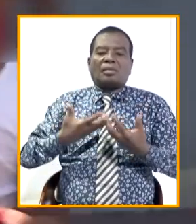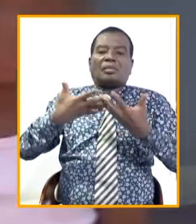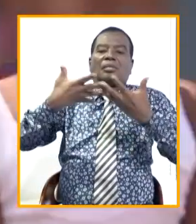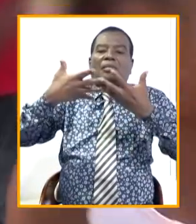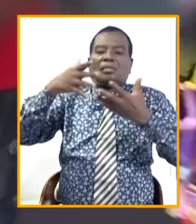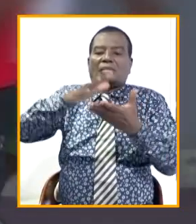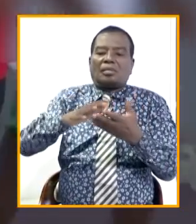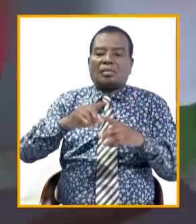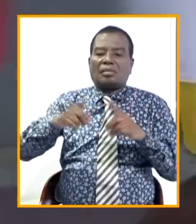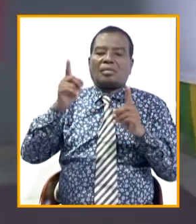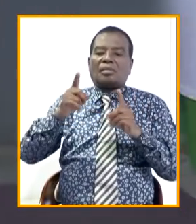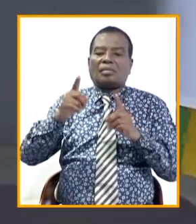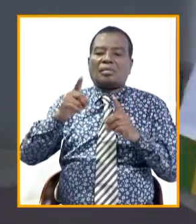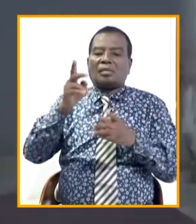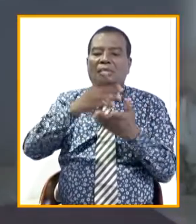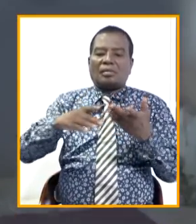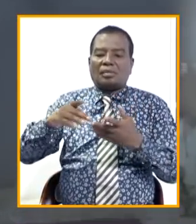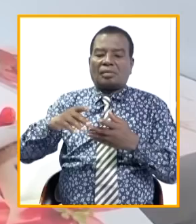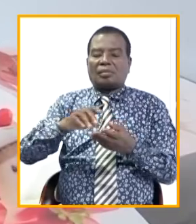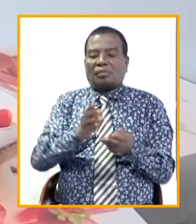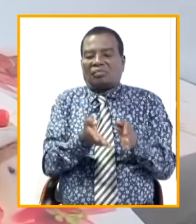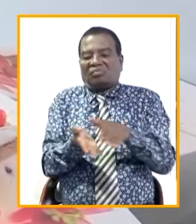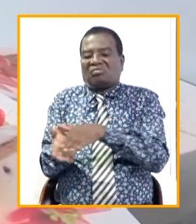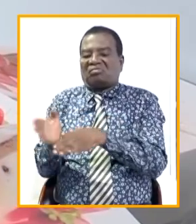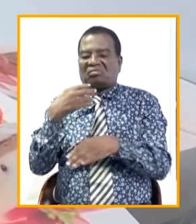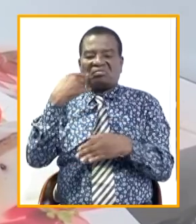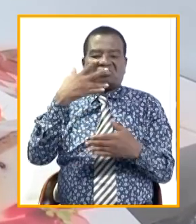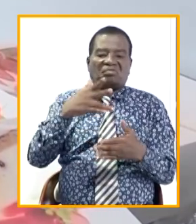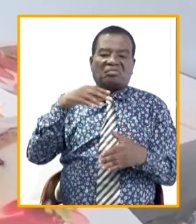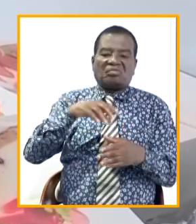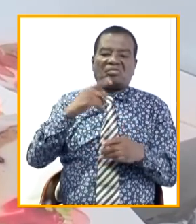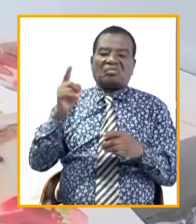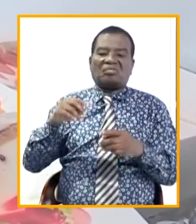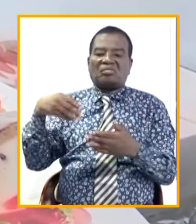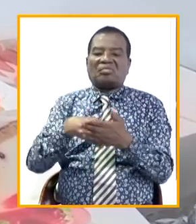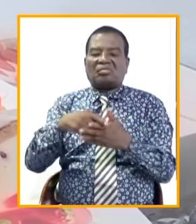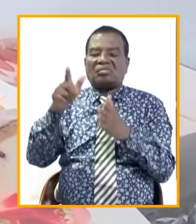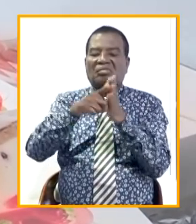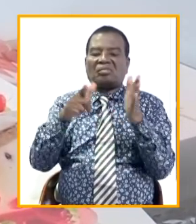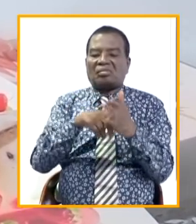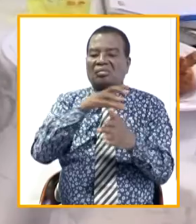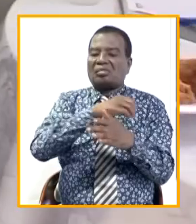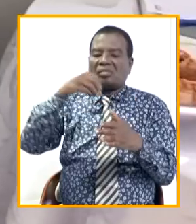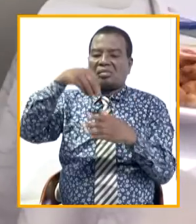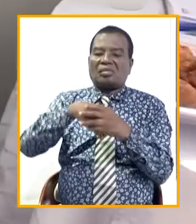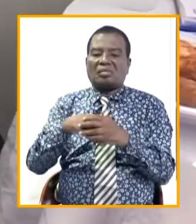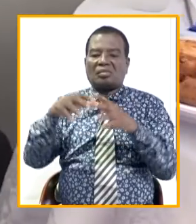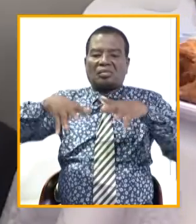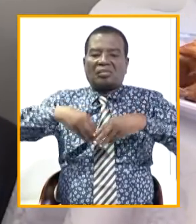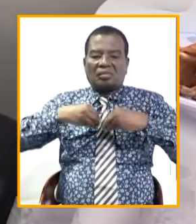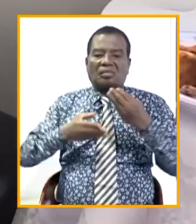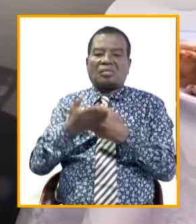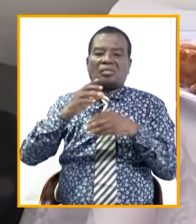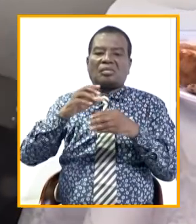épanouissement. Malheureusement, certaines dérives ont pu être observées, d'où la nouvelle loi sur l'adoption prise par l'État ivoirien